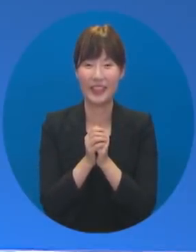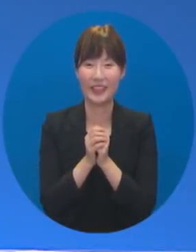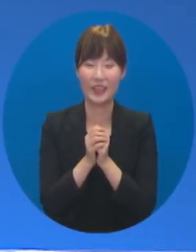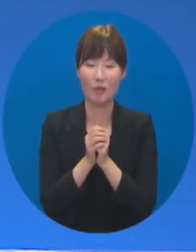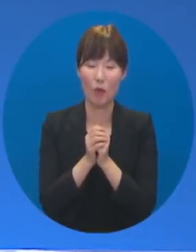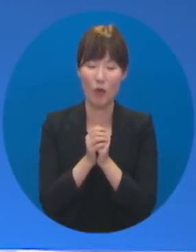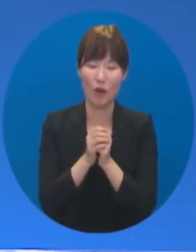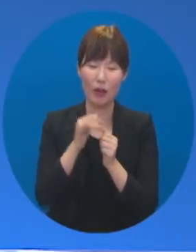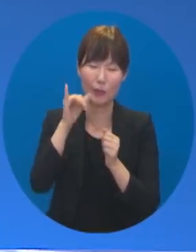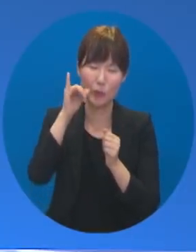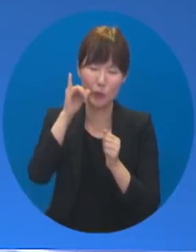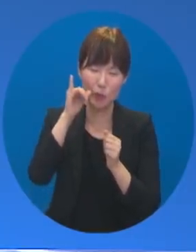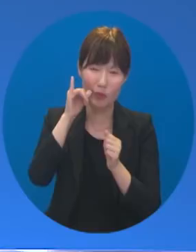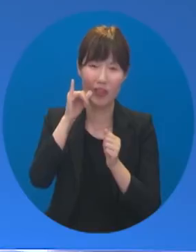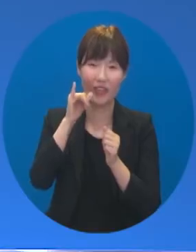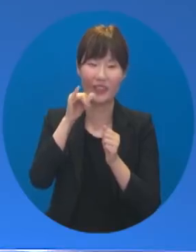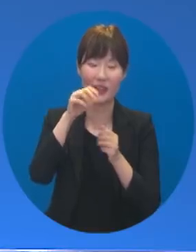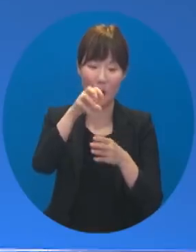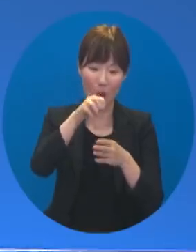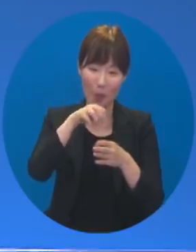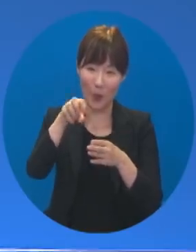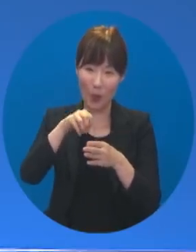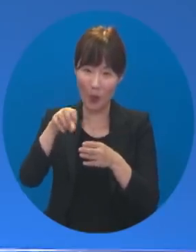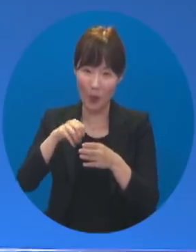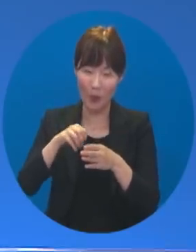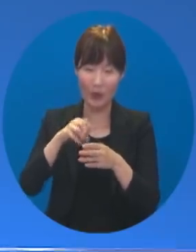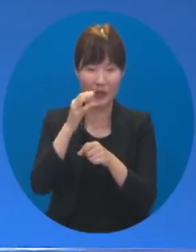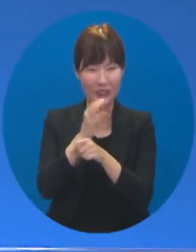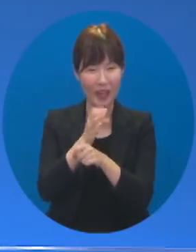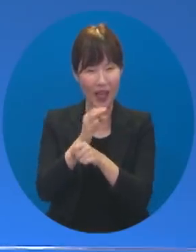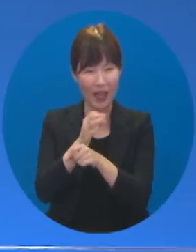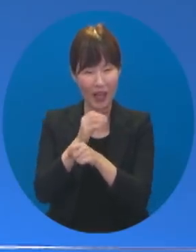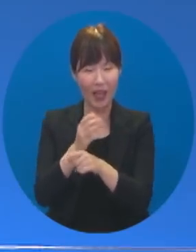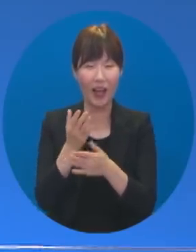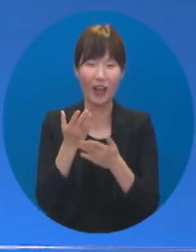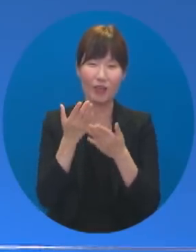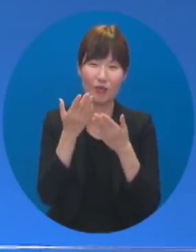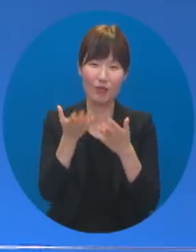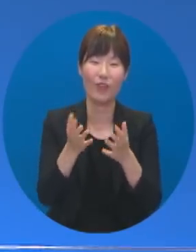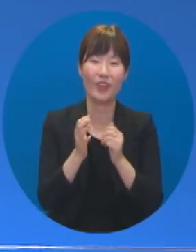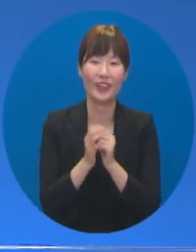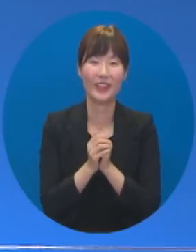되고, 그 벨트가 되게 무겁거든요. 그래서